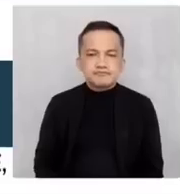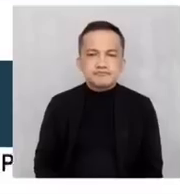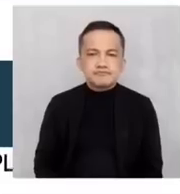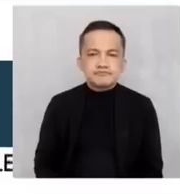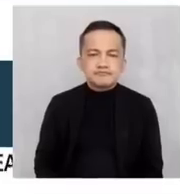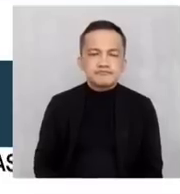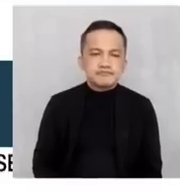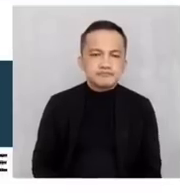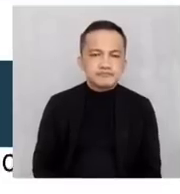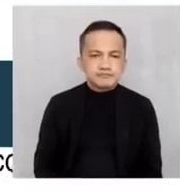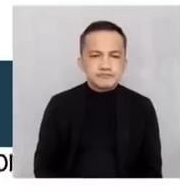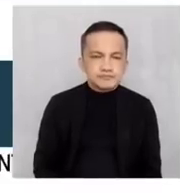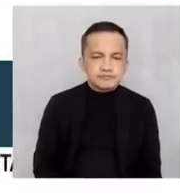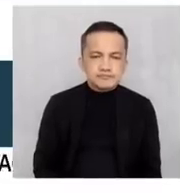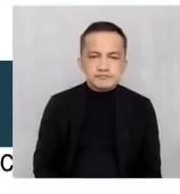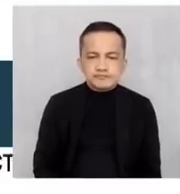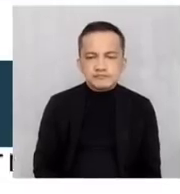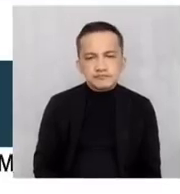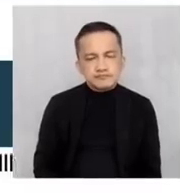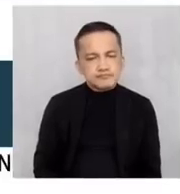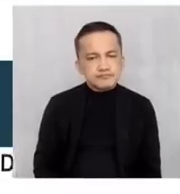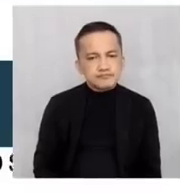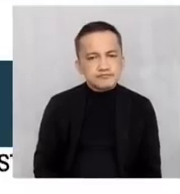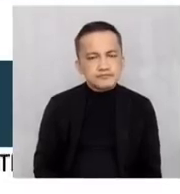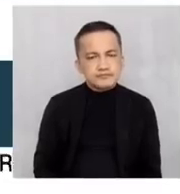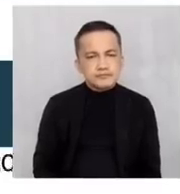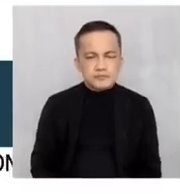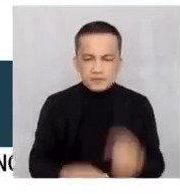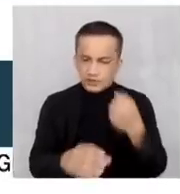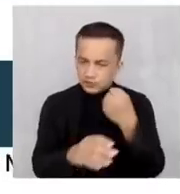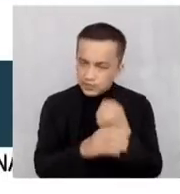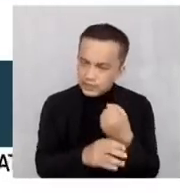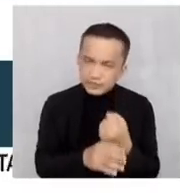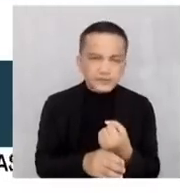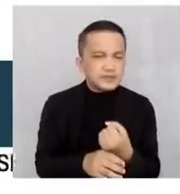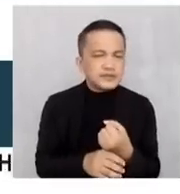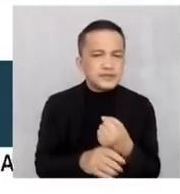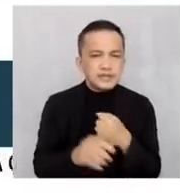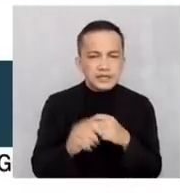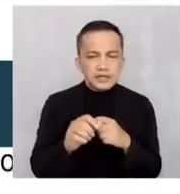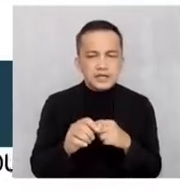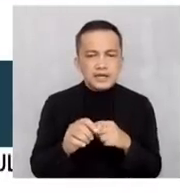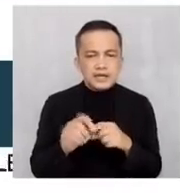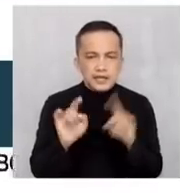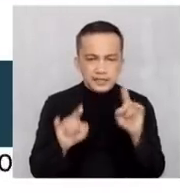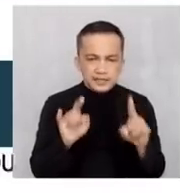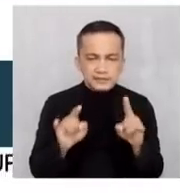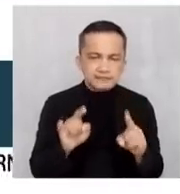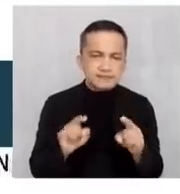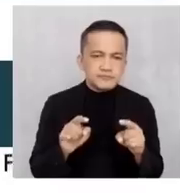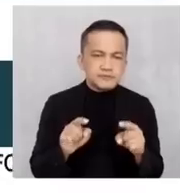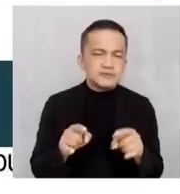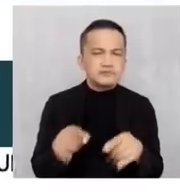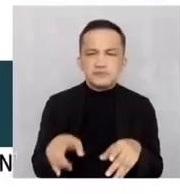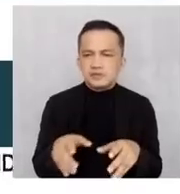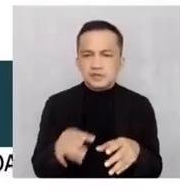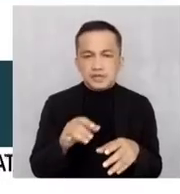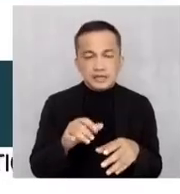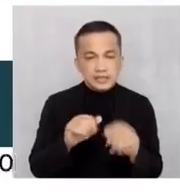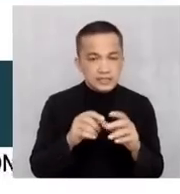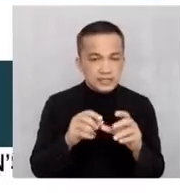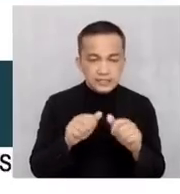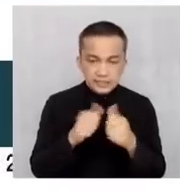The contractor, the ad agency, the Department of Tourism, they have their